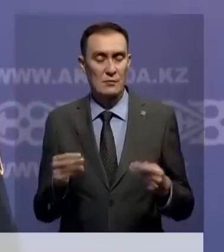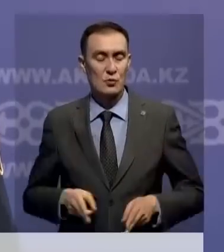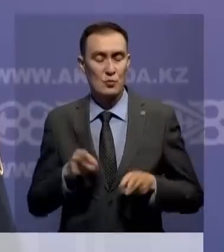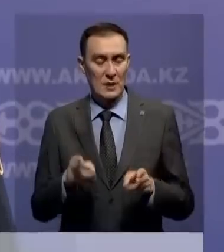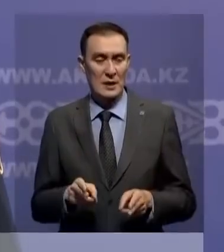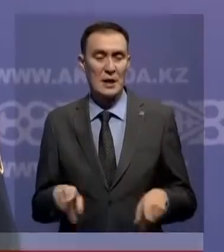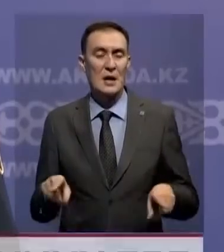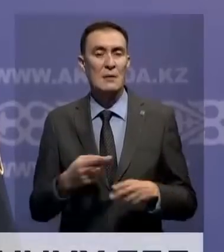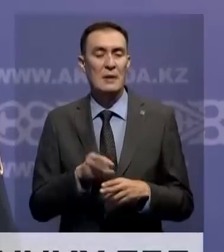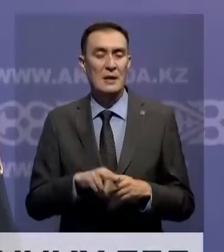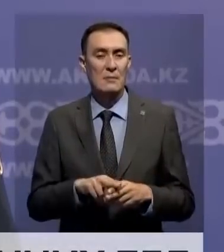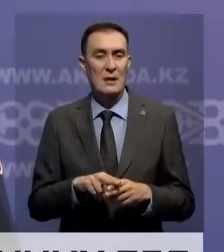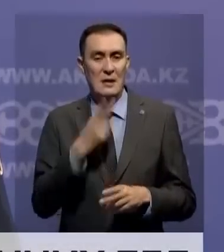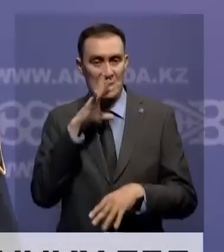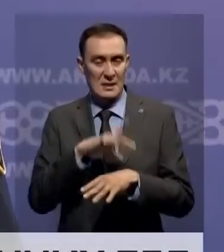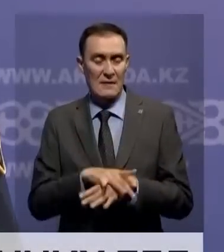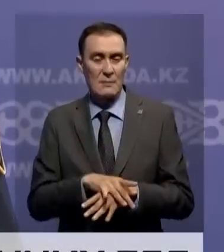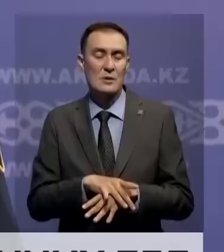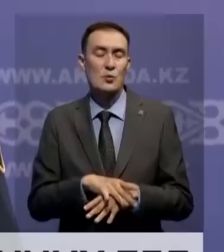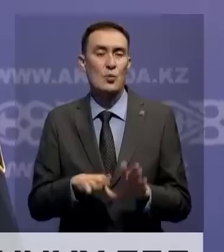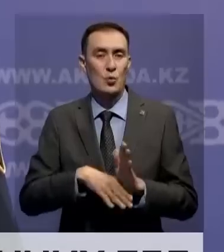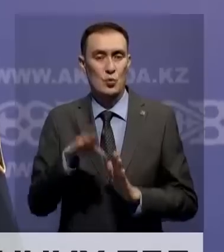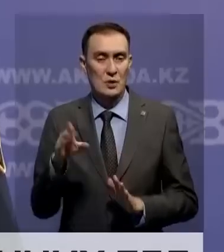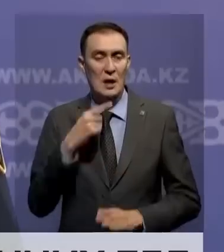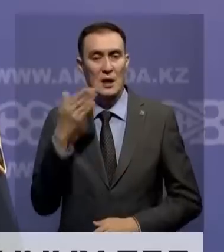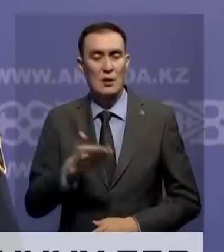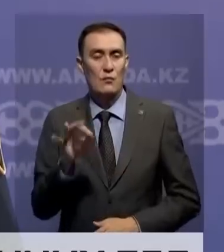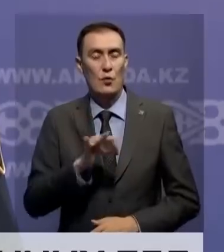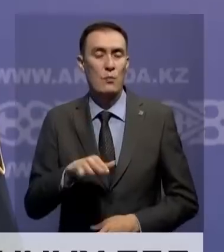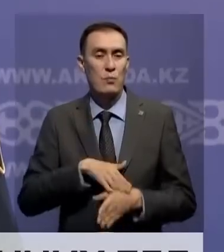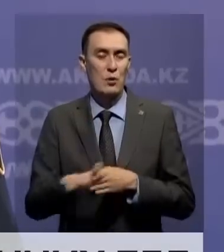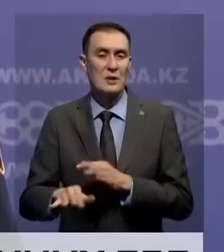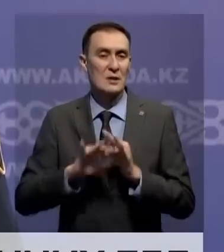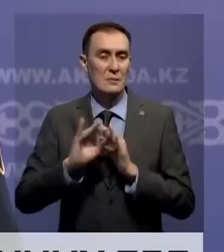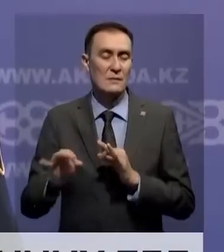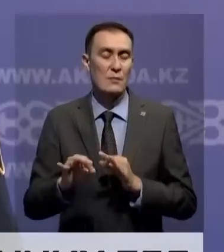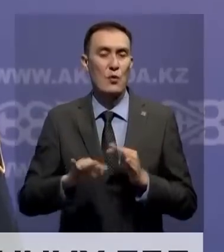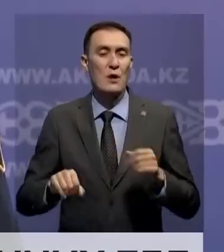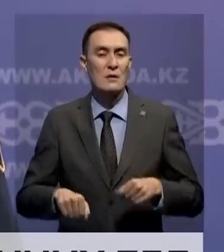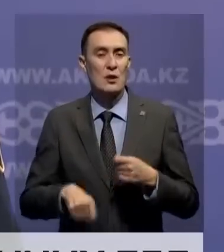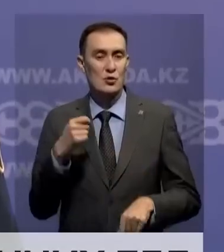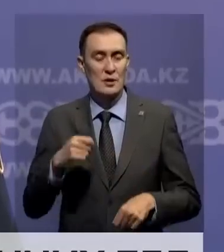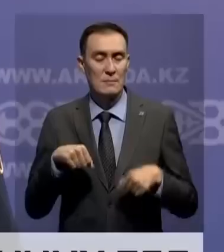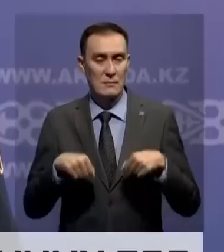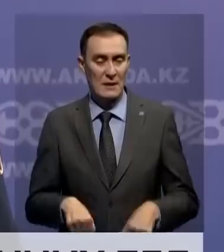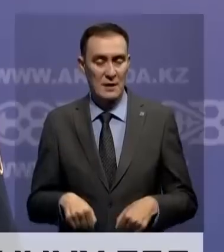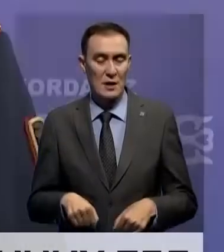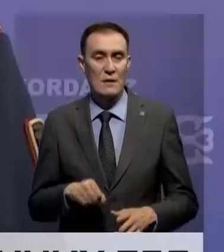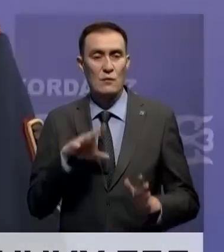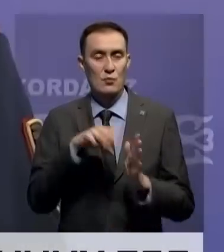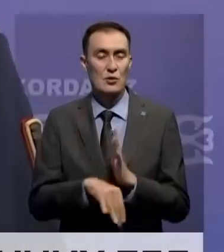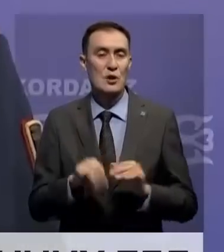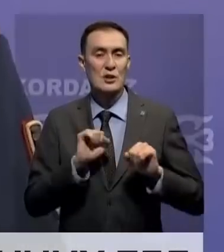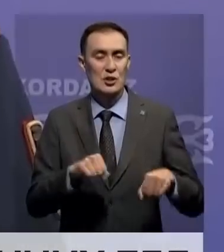этом раскрываемость улучшена. Доложил о нулевой терпимости правонарушениям, в том числе